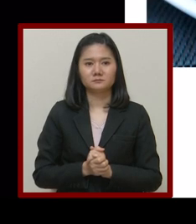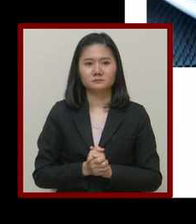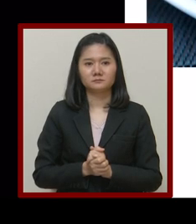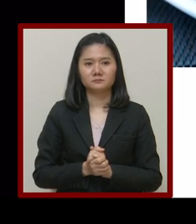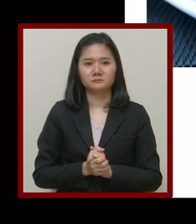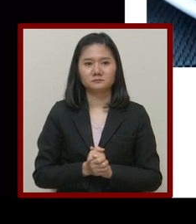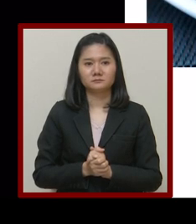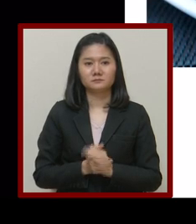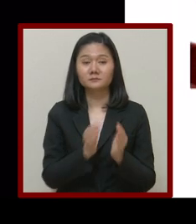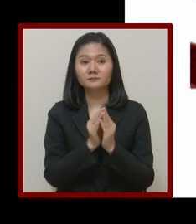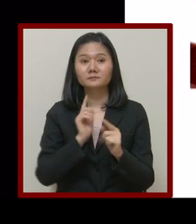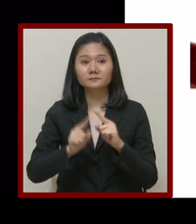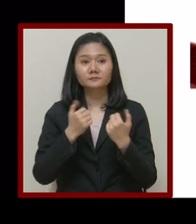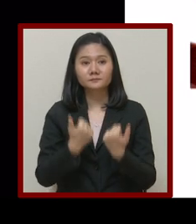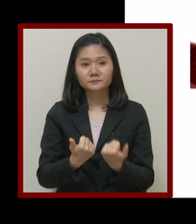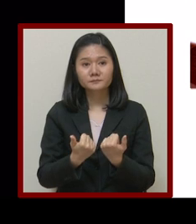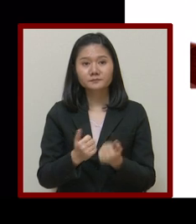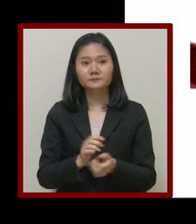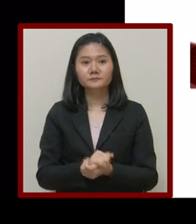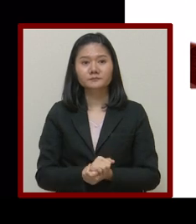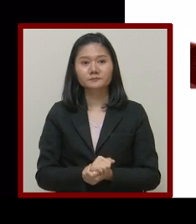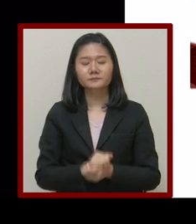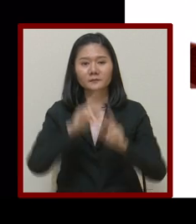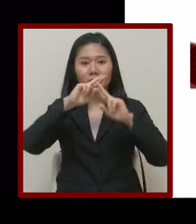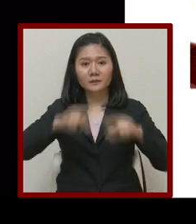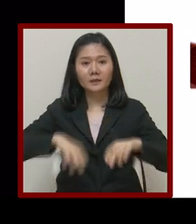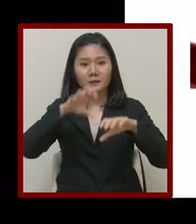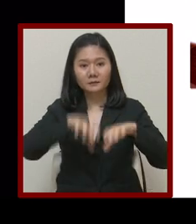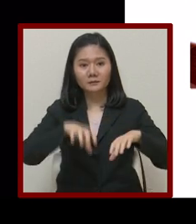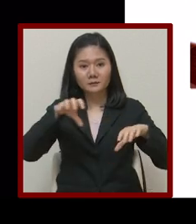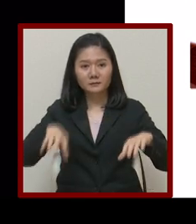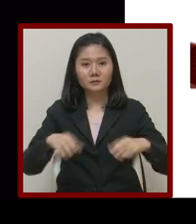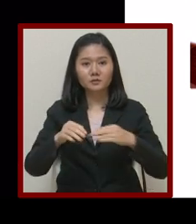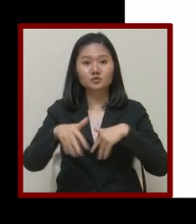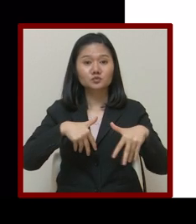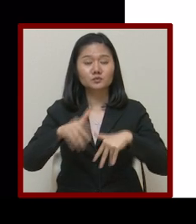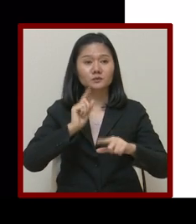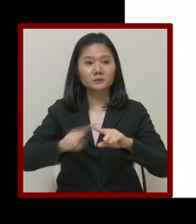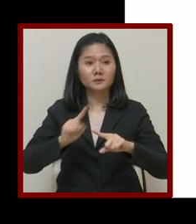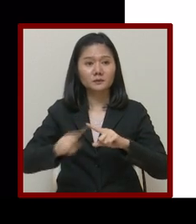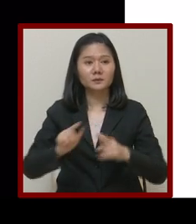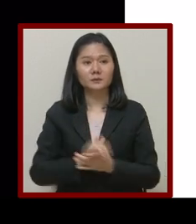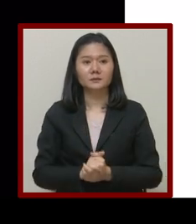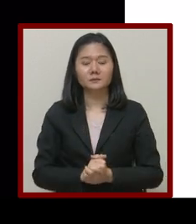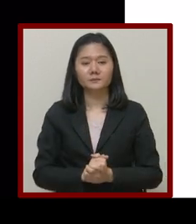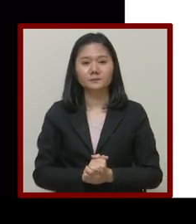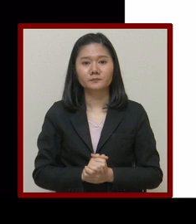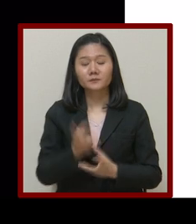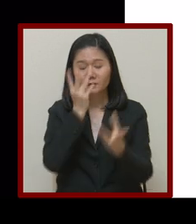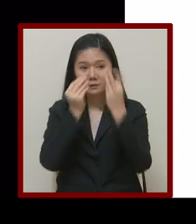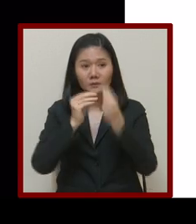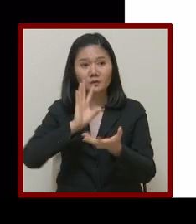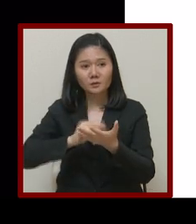ซึ่งรายการอาหารเหล่านี้เนี่ยร้านอาหารหรือว่าชุมชนต่างๆก็สามารถศึกษาหา